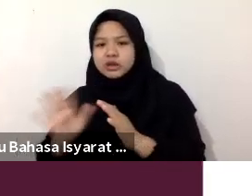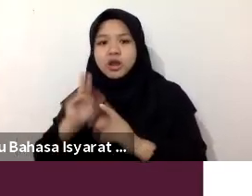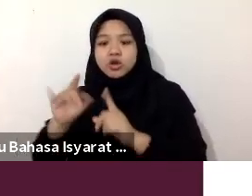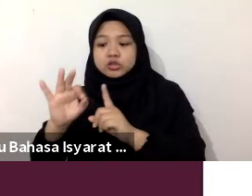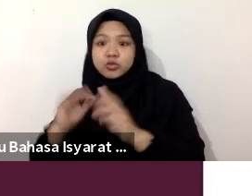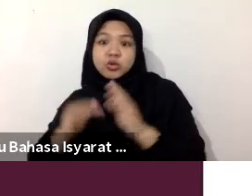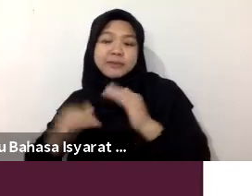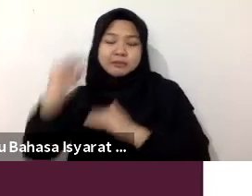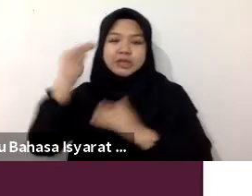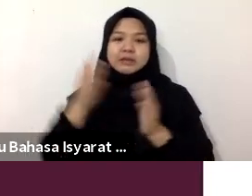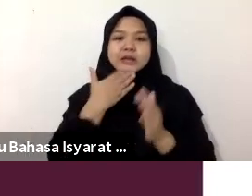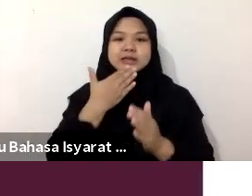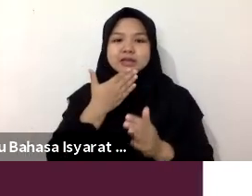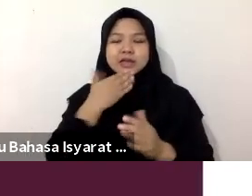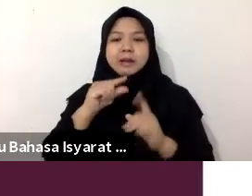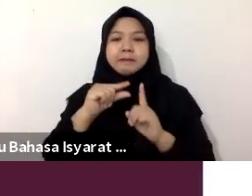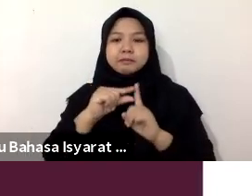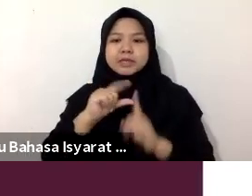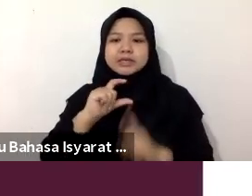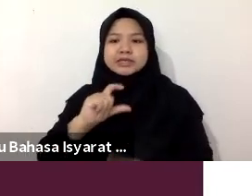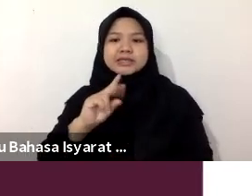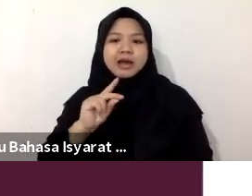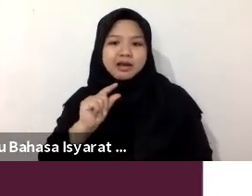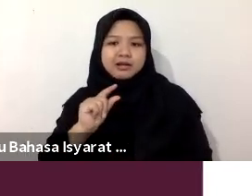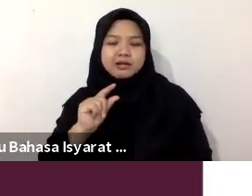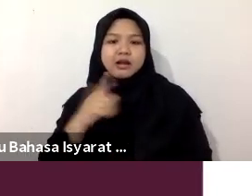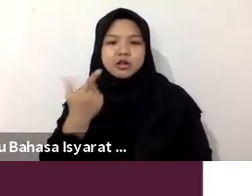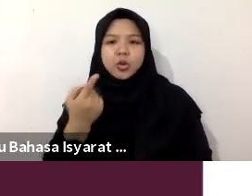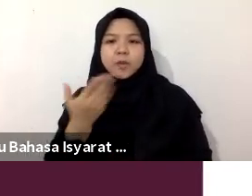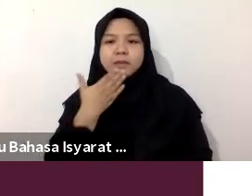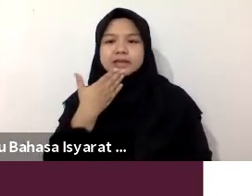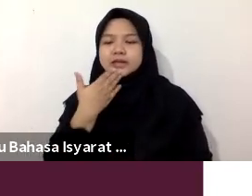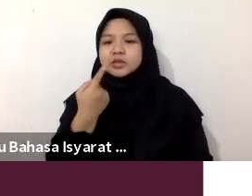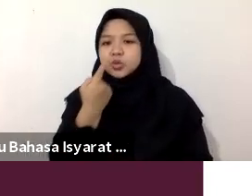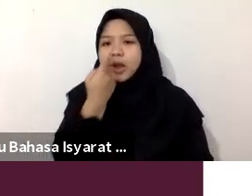dengan pemeriksaan PCR atau kita di swab biasanya istilahnya.